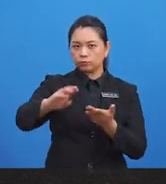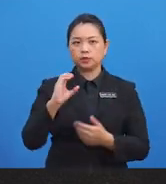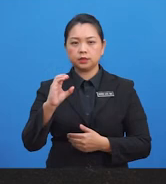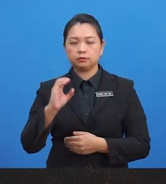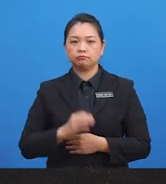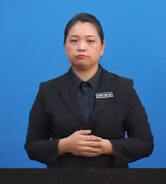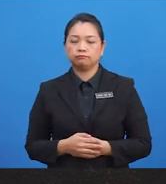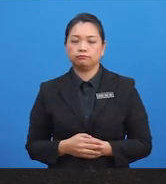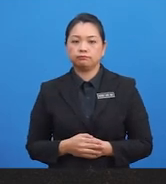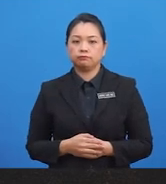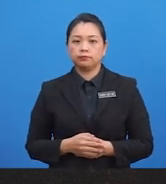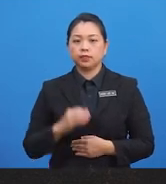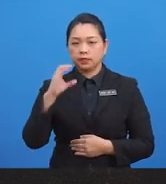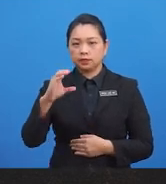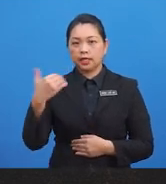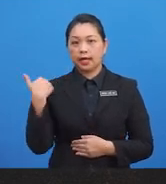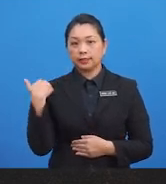merupakan sebuah segitiga.